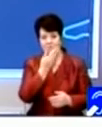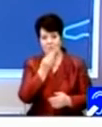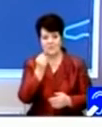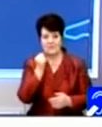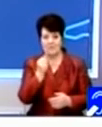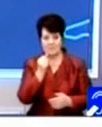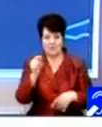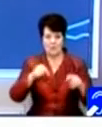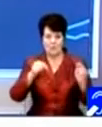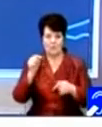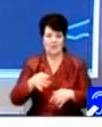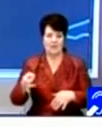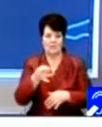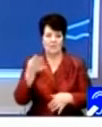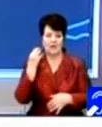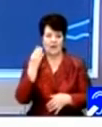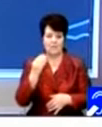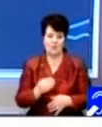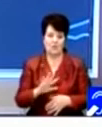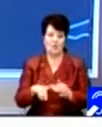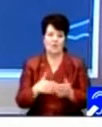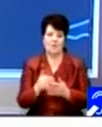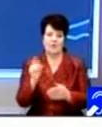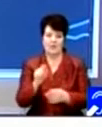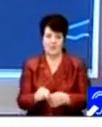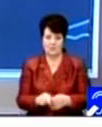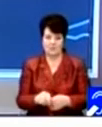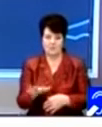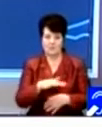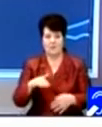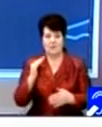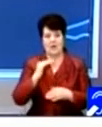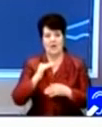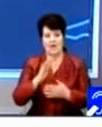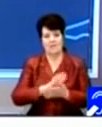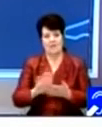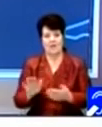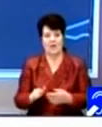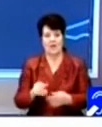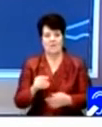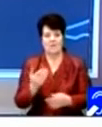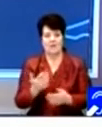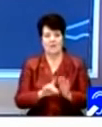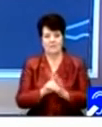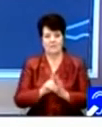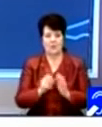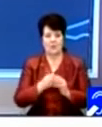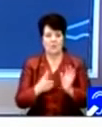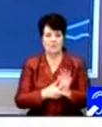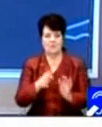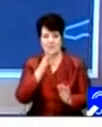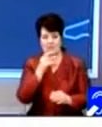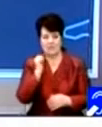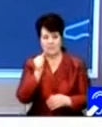revin ploile în Republica Moldova. Până atunci însă în această noapte cerul va fi variabil, iar minima va indica în jur de 18 grade. Mâine va